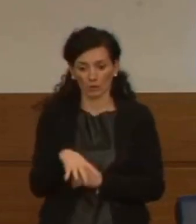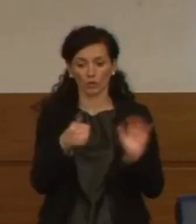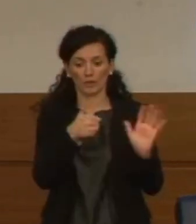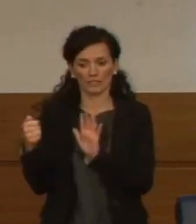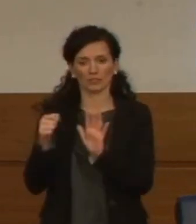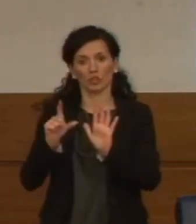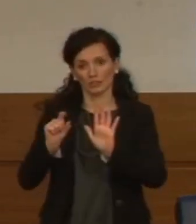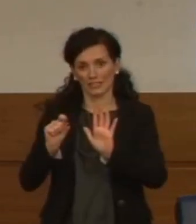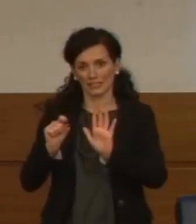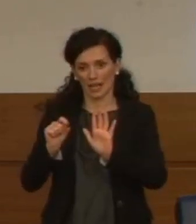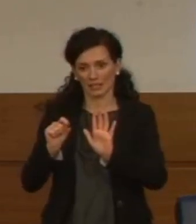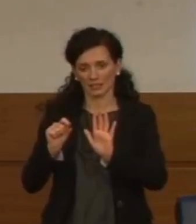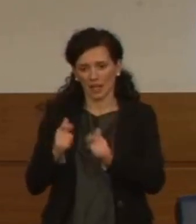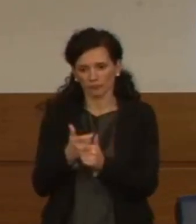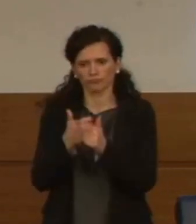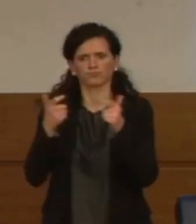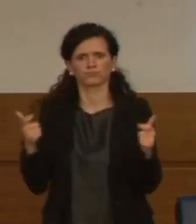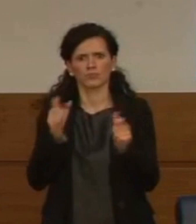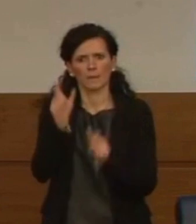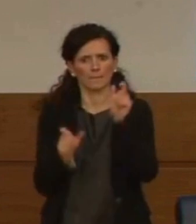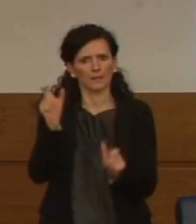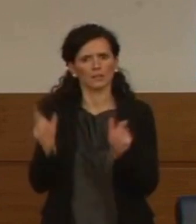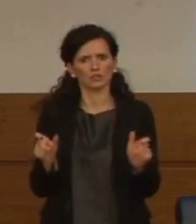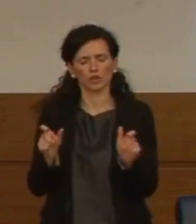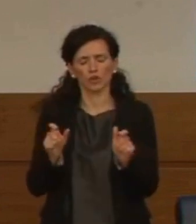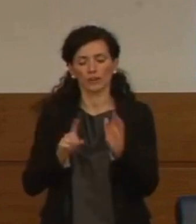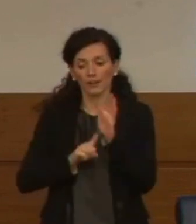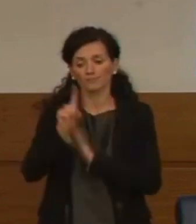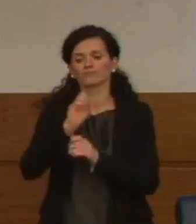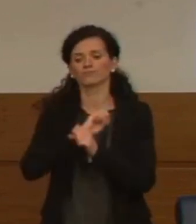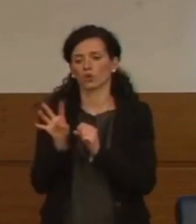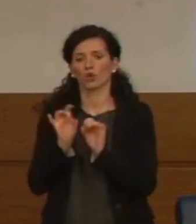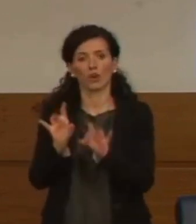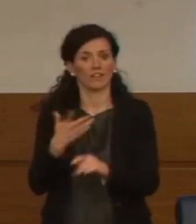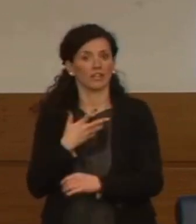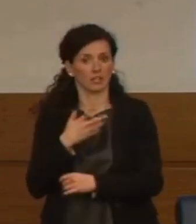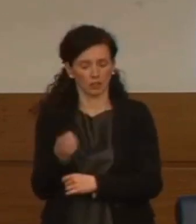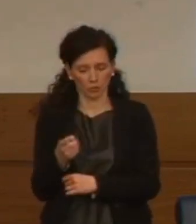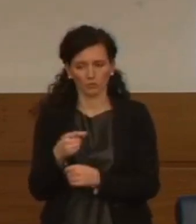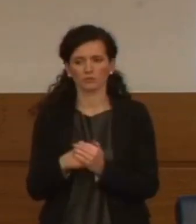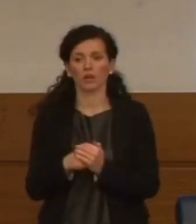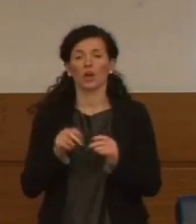di 4.670. Il numero complessivo dei contagiati, comprese le vittime guariti, ha raggiunto i 47.021.